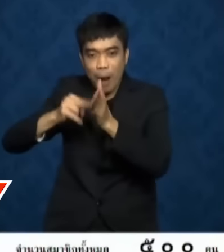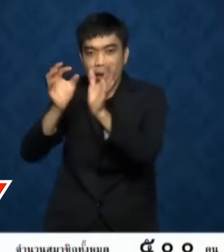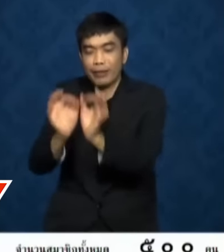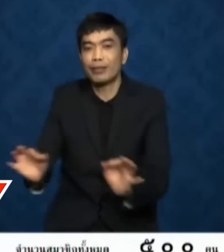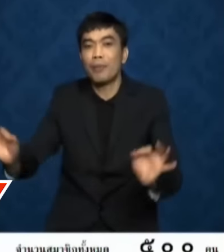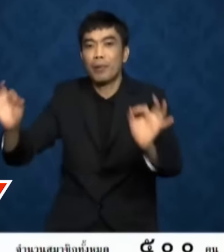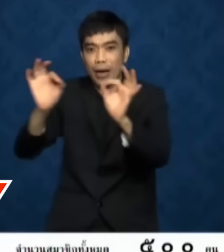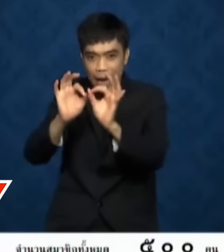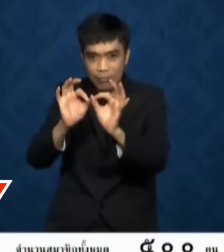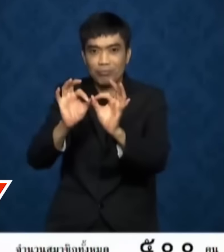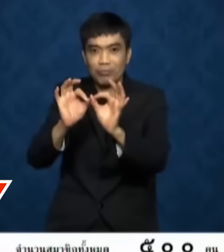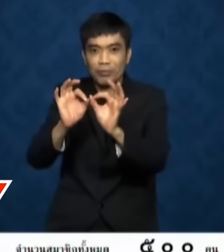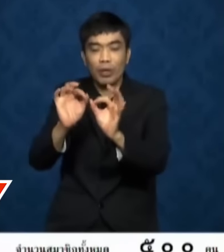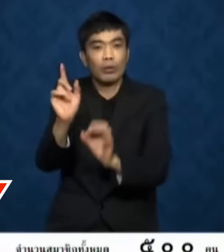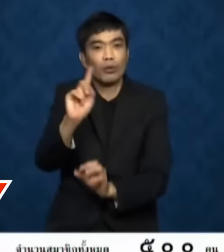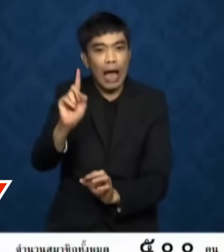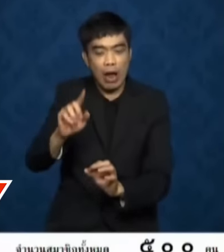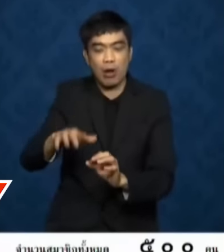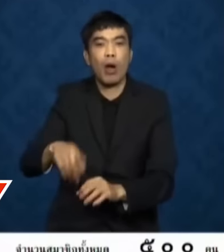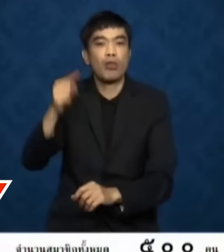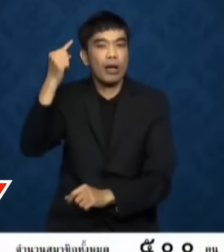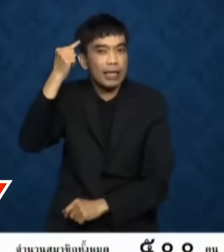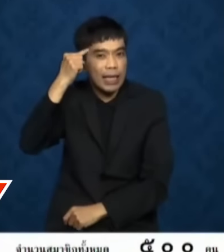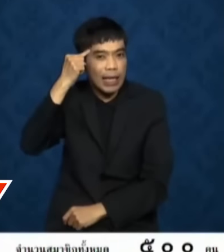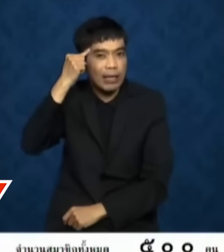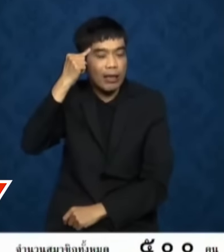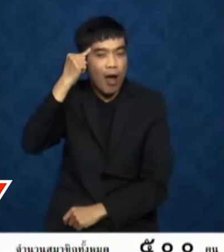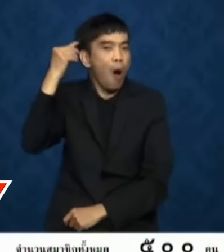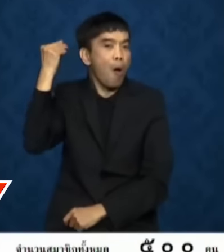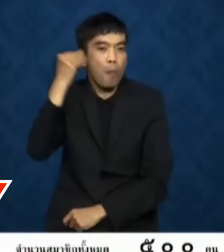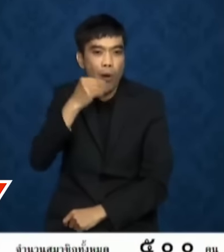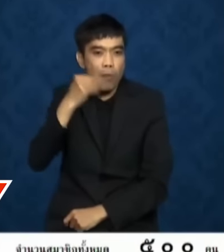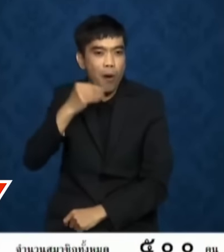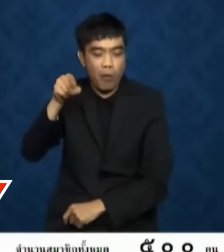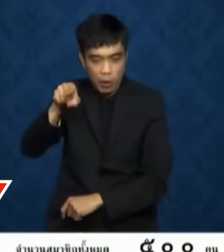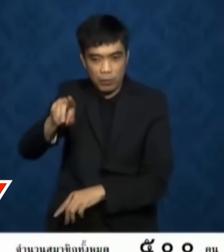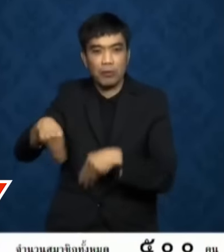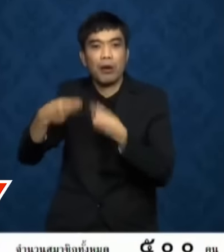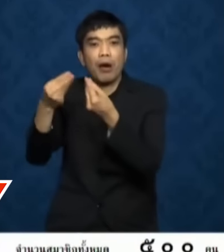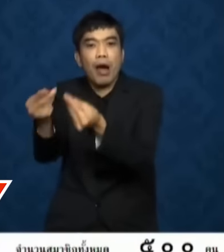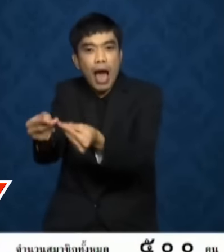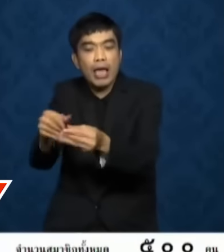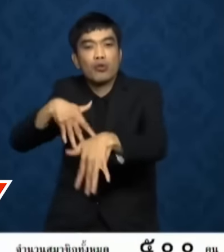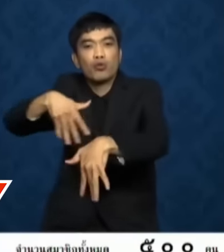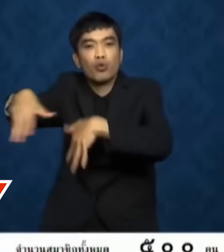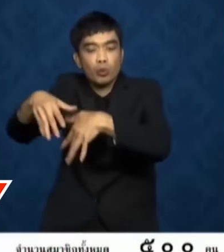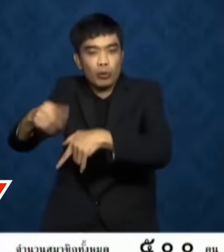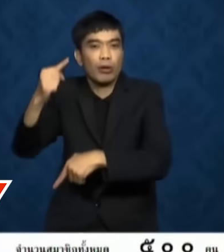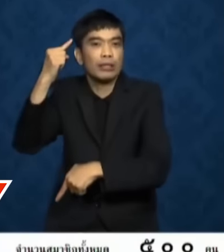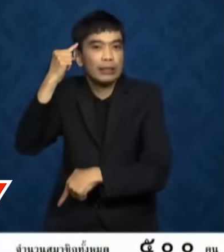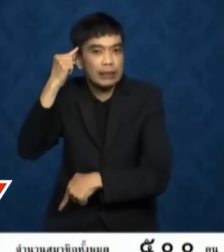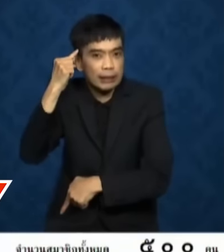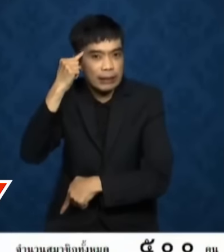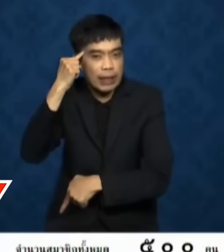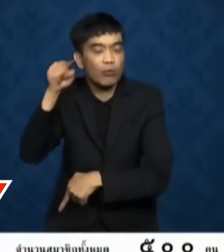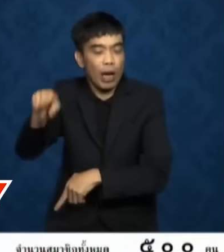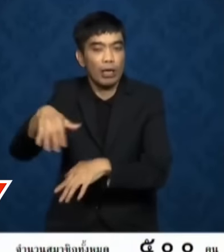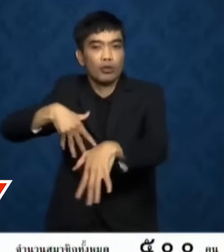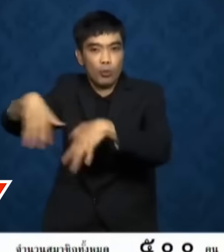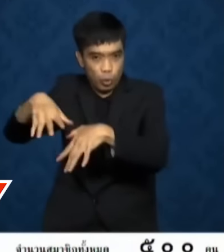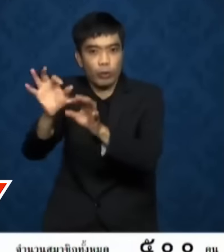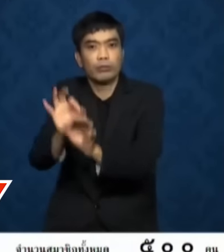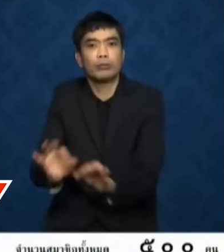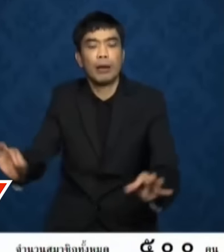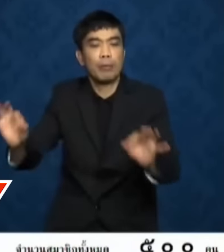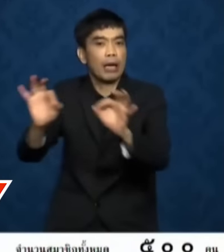ลาครับว่าเสียงของเยาวชนนั้นต้องไม่ใช่แค่เสียงที่ดังแต่ต้องเป็นเสียงที่ถูกรับฟังอย่างจริงจังบทบาทของเยาวชนนั้น